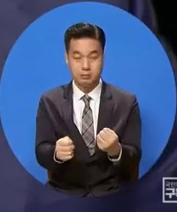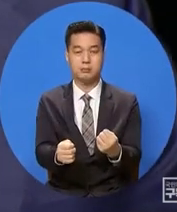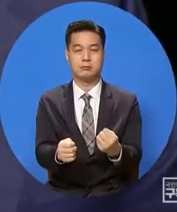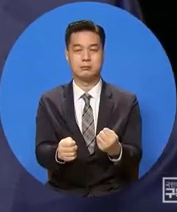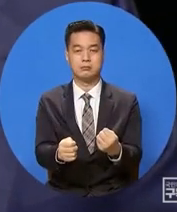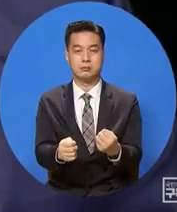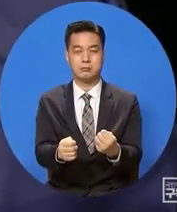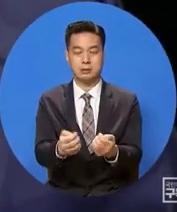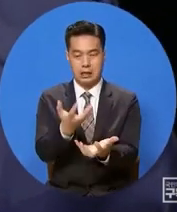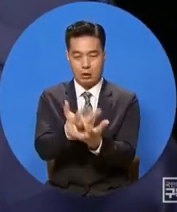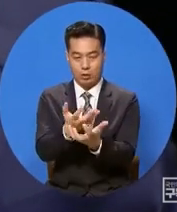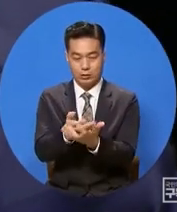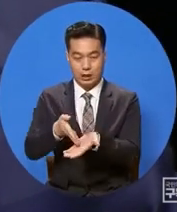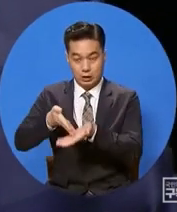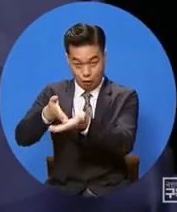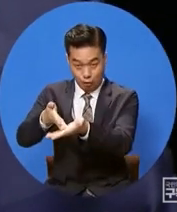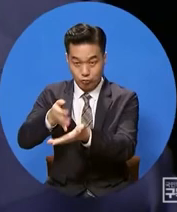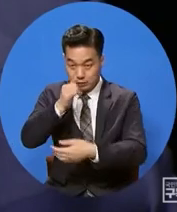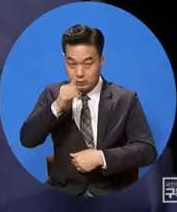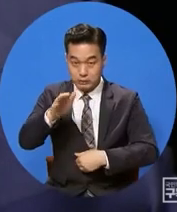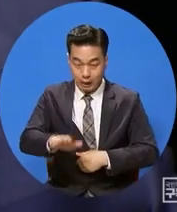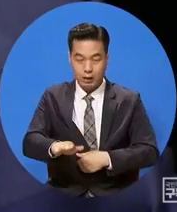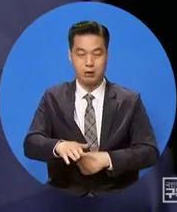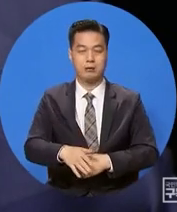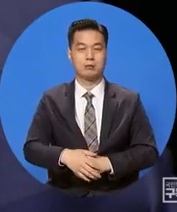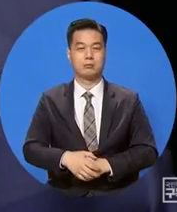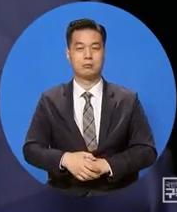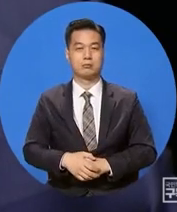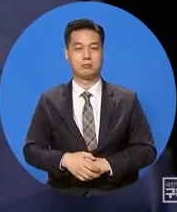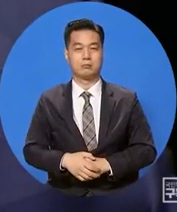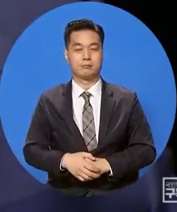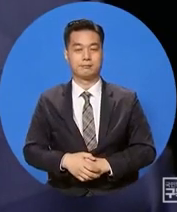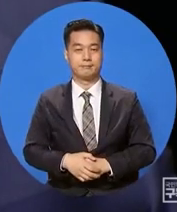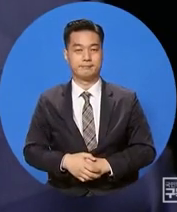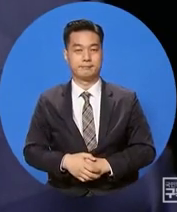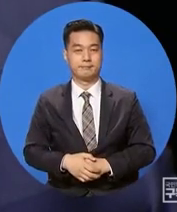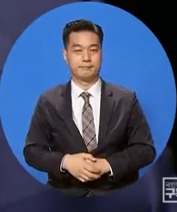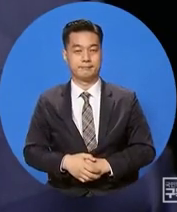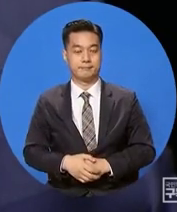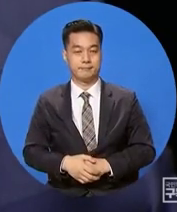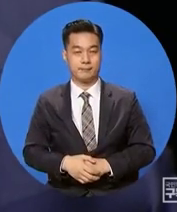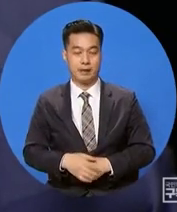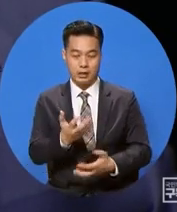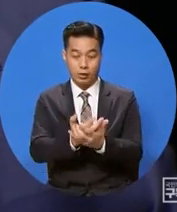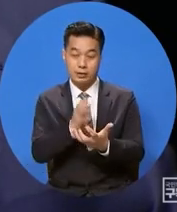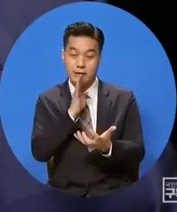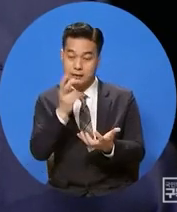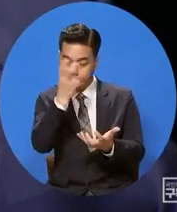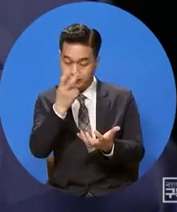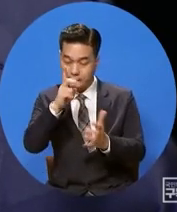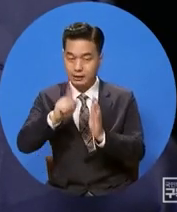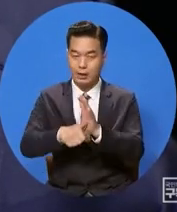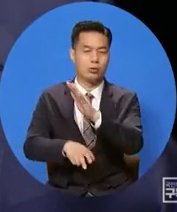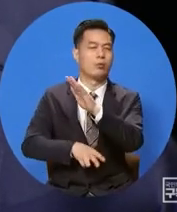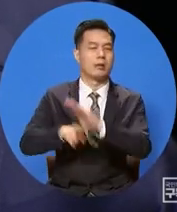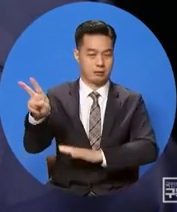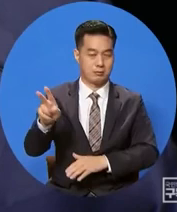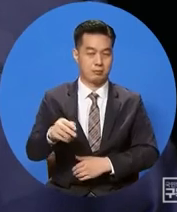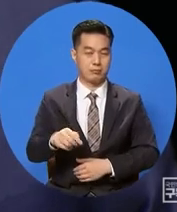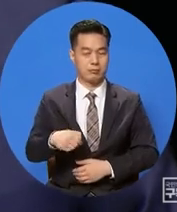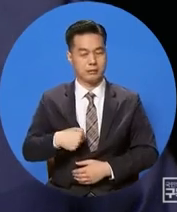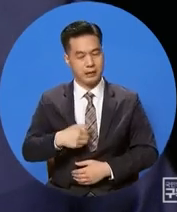지금 영장 청구를 해놨는데 네. 즉 그 실질 심사에서 도망을 가버렸어요. 제가 알기로는요.